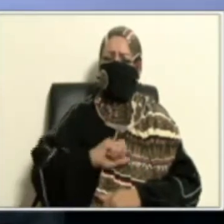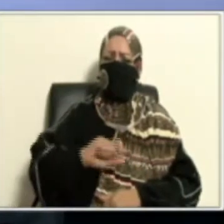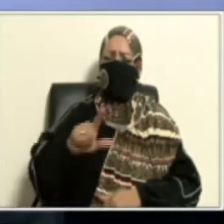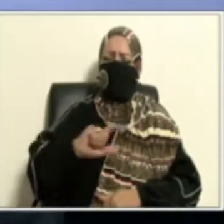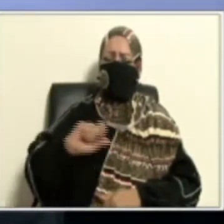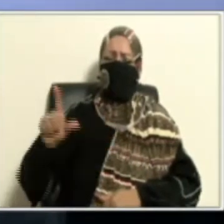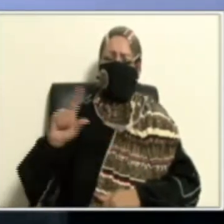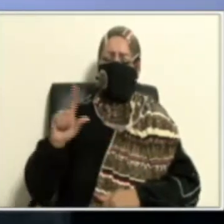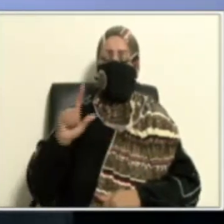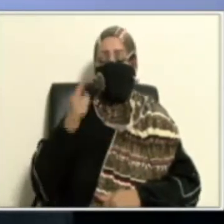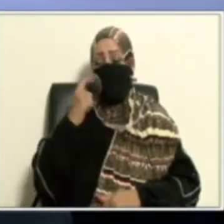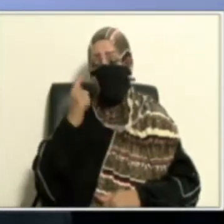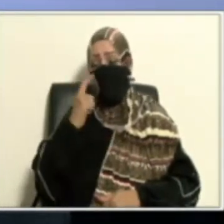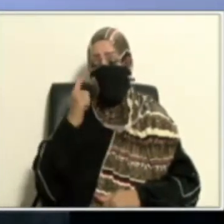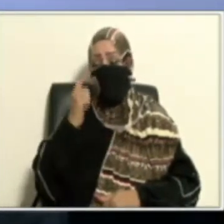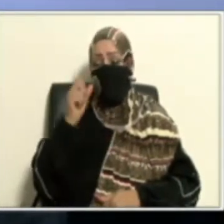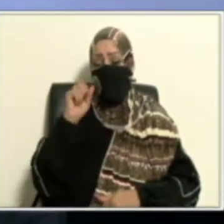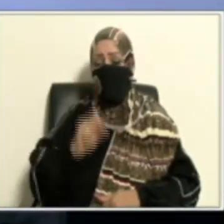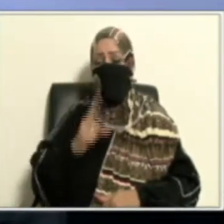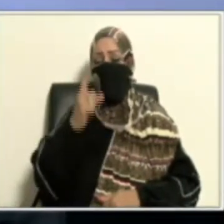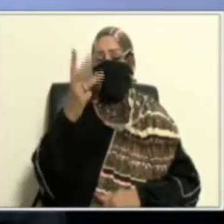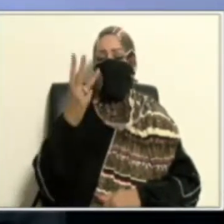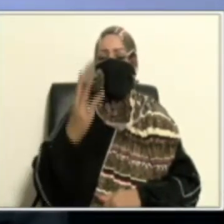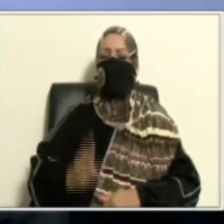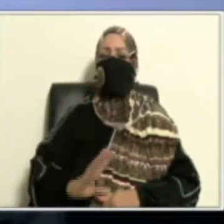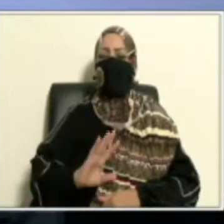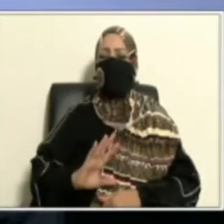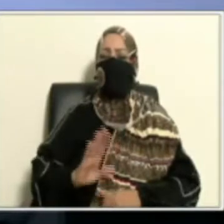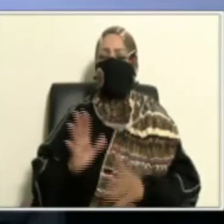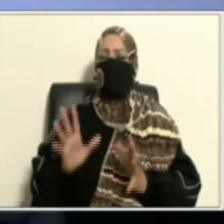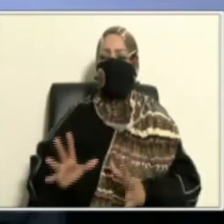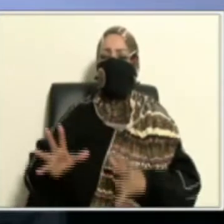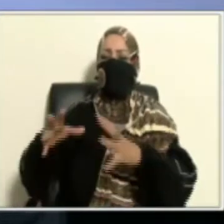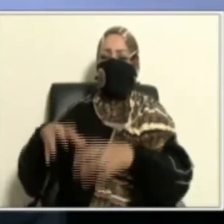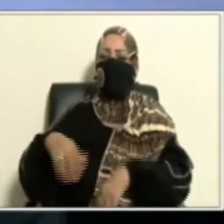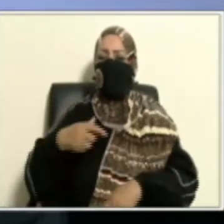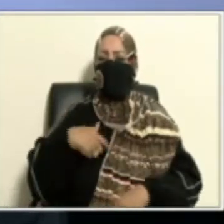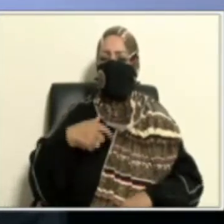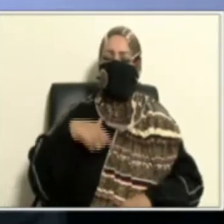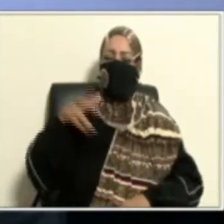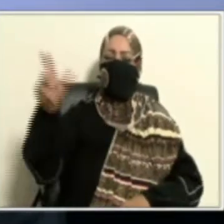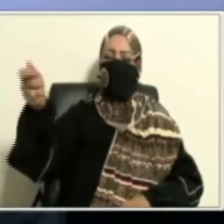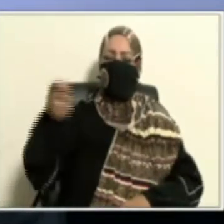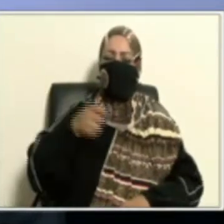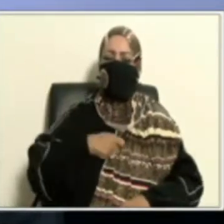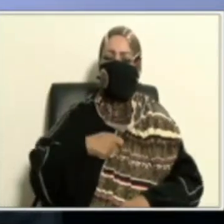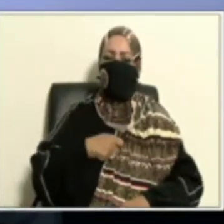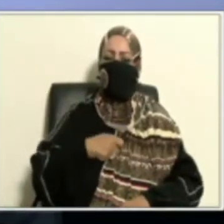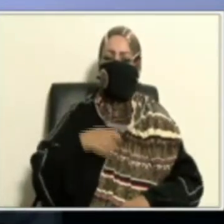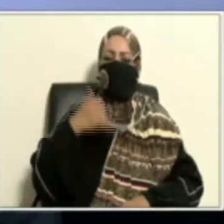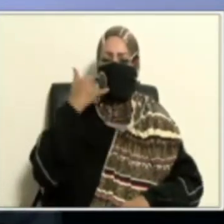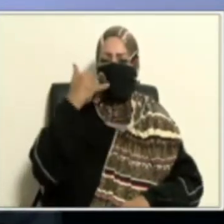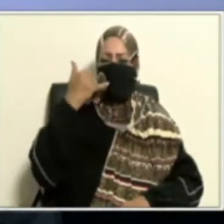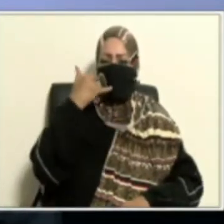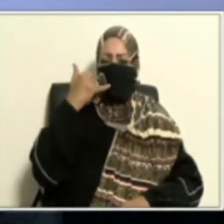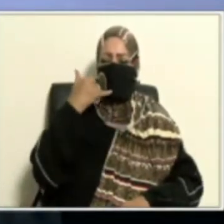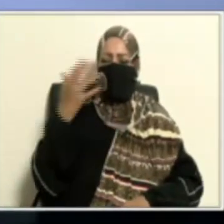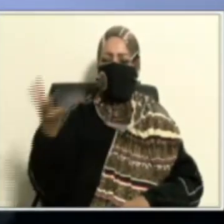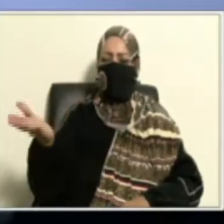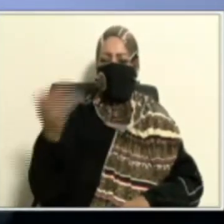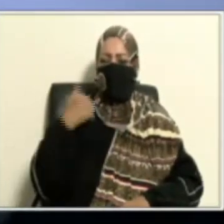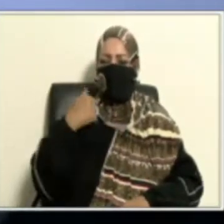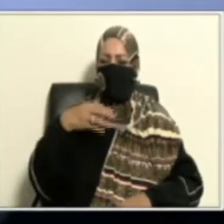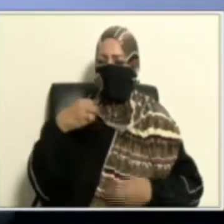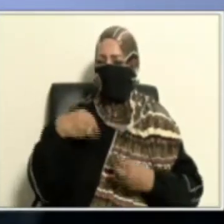هذا مثلا أو النقال، وقلت له راوني ما نعرفش حقه، بيعني زي ما تبيع للناس،